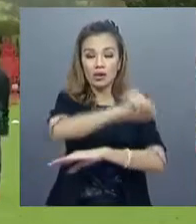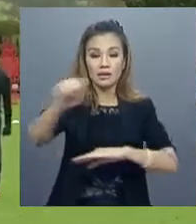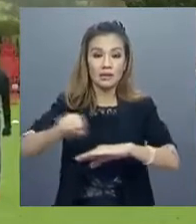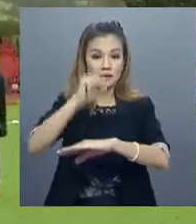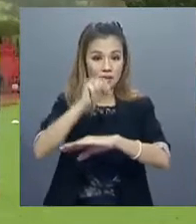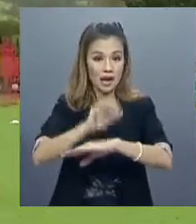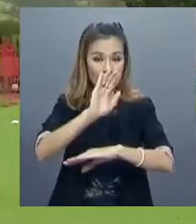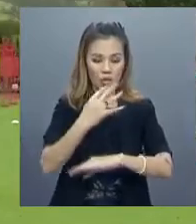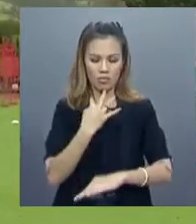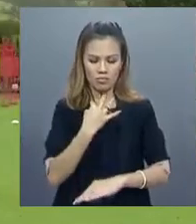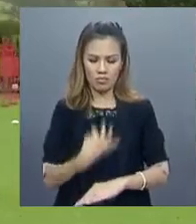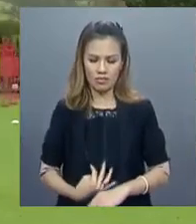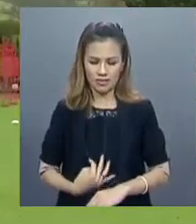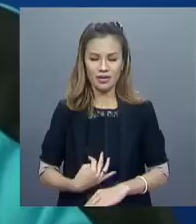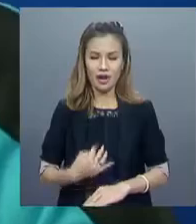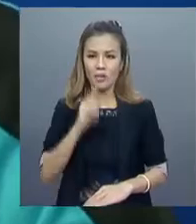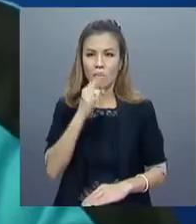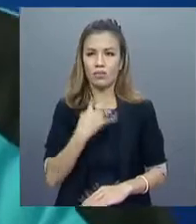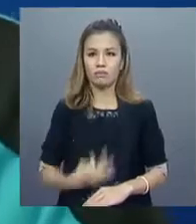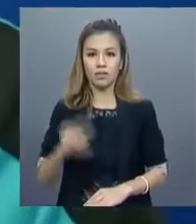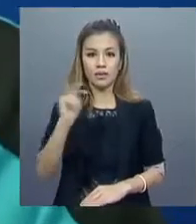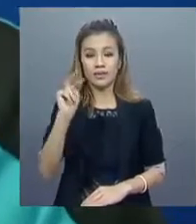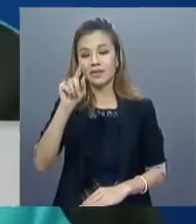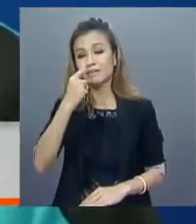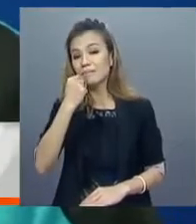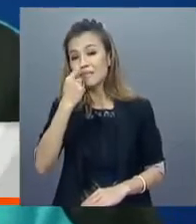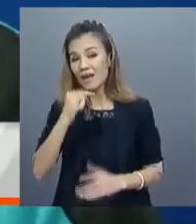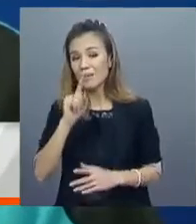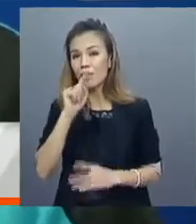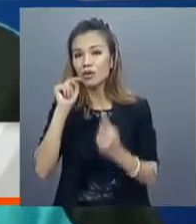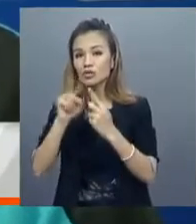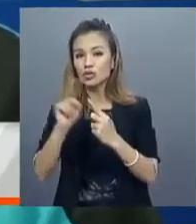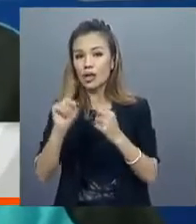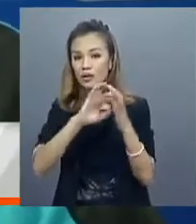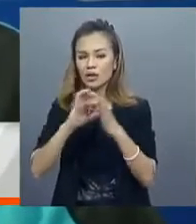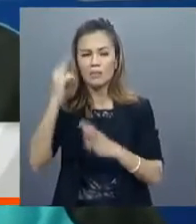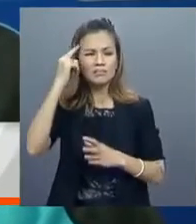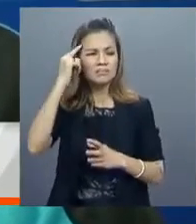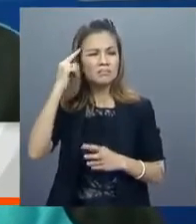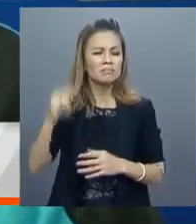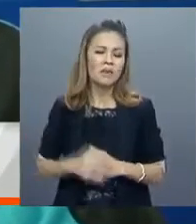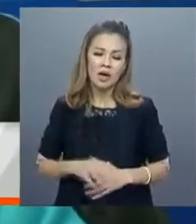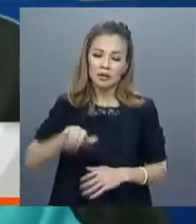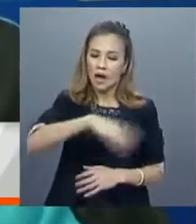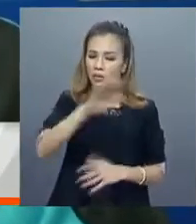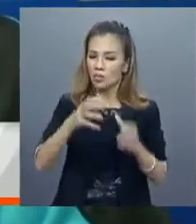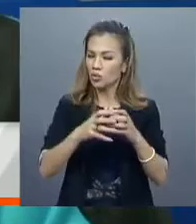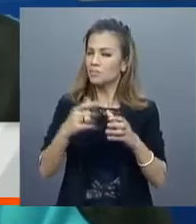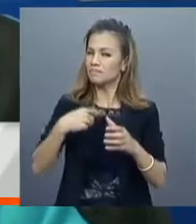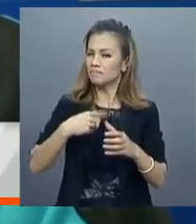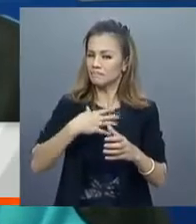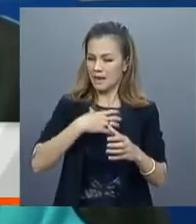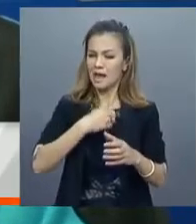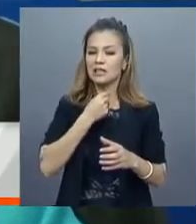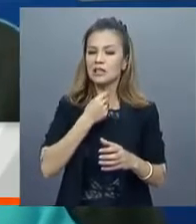อาร์เซนอลจะเจอกับบาร์เซโลนาโดยอาร์เซนเวนเกอร์แถลงข่าวก่อนเกมนะครับว่าแสดงความมั่นใจว่าลูกทีมมีแรงจูงใจที่จะชนะบาร์เซโลน